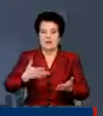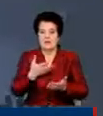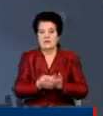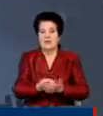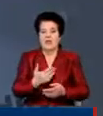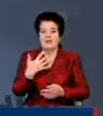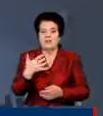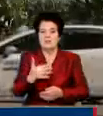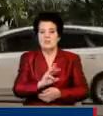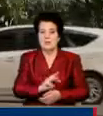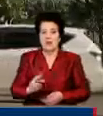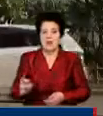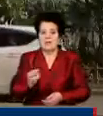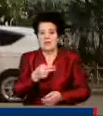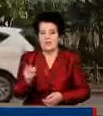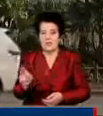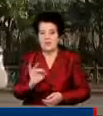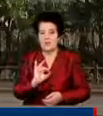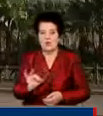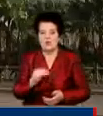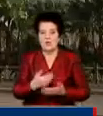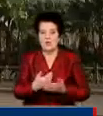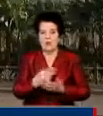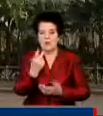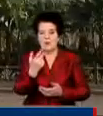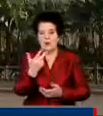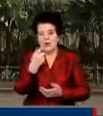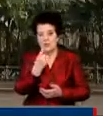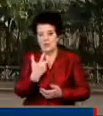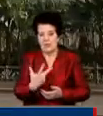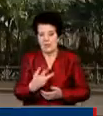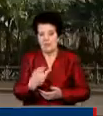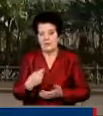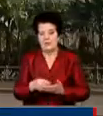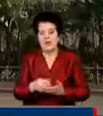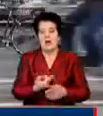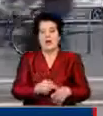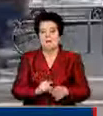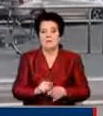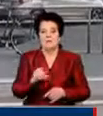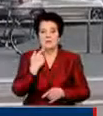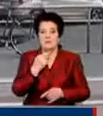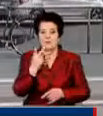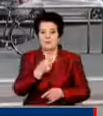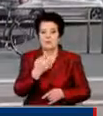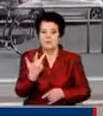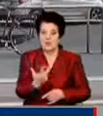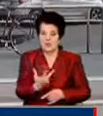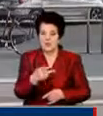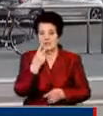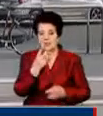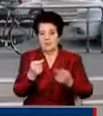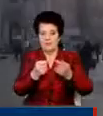stat peste 50 de miliarde de euro și împreună generează aproape o treime din PIB. Votul se desfășoară până diseară la ora 23 și,